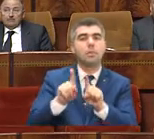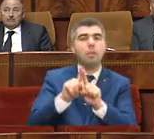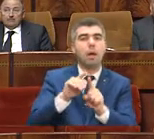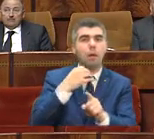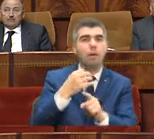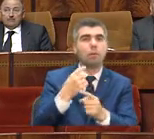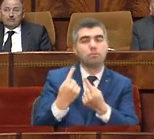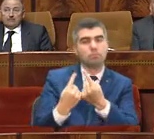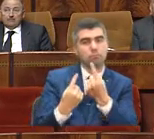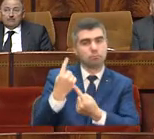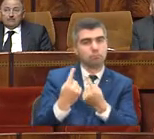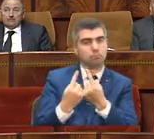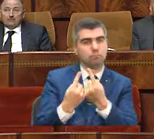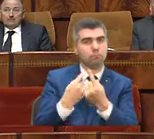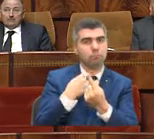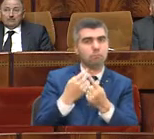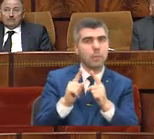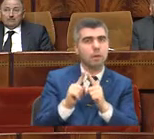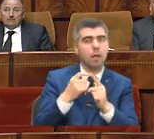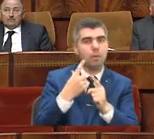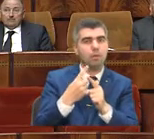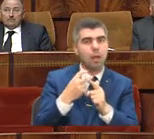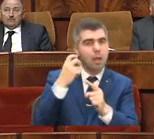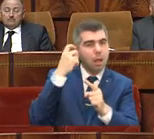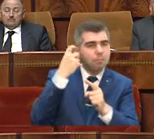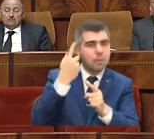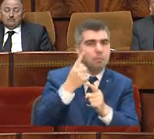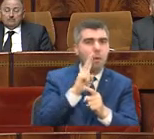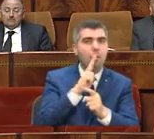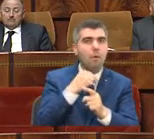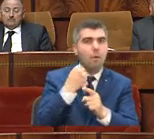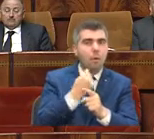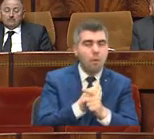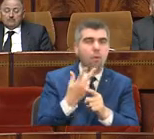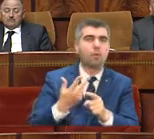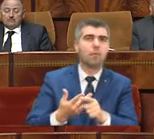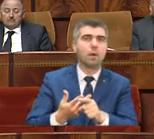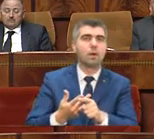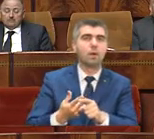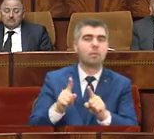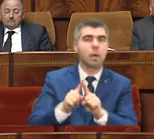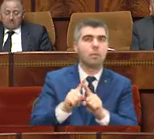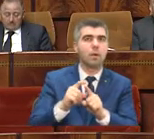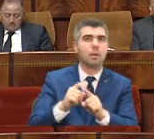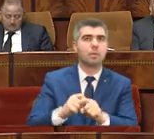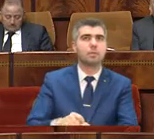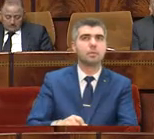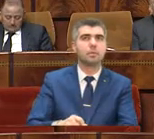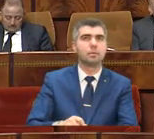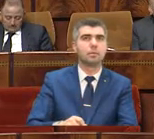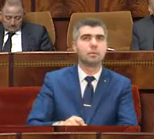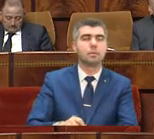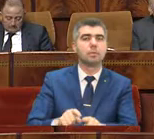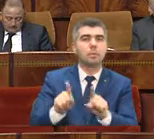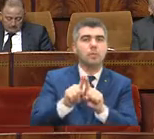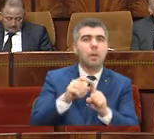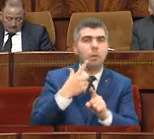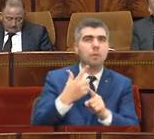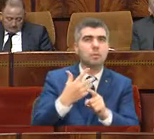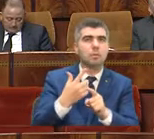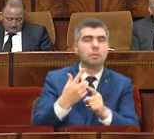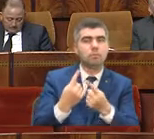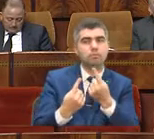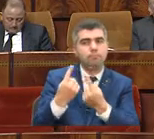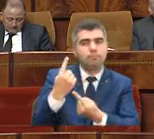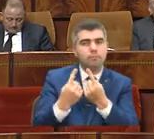زالت مستمره، حتى ان الحكومه ما زالت تقتسم خاضعه الى مبدا اقتسام